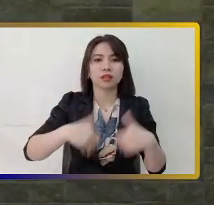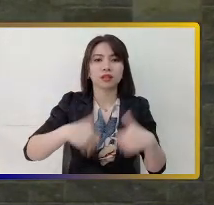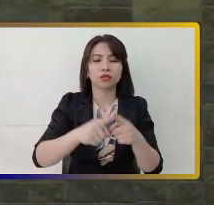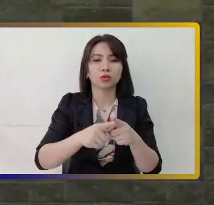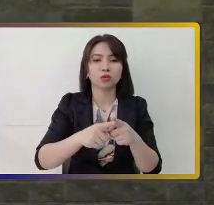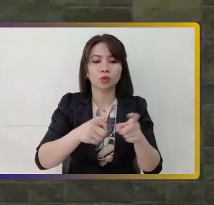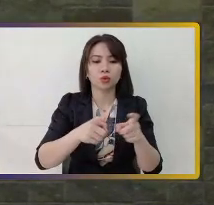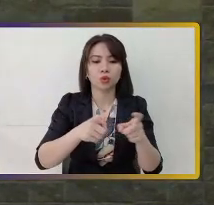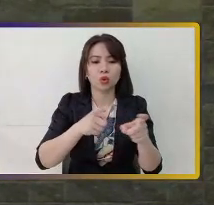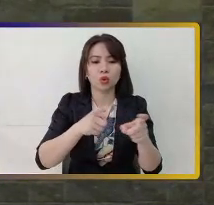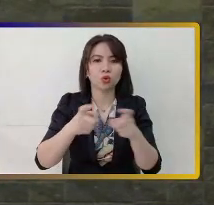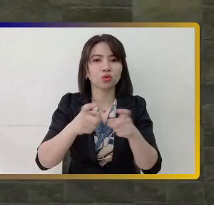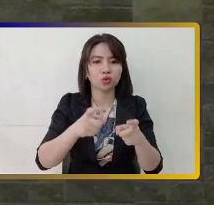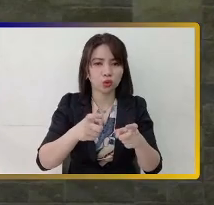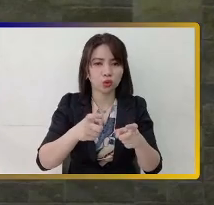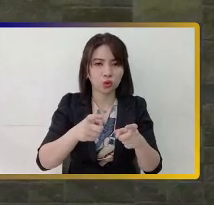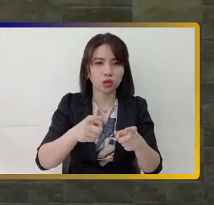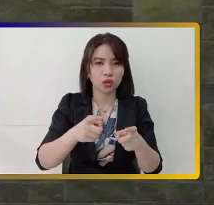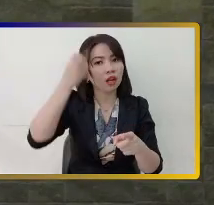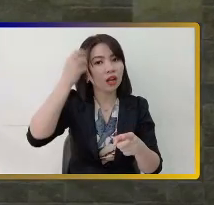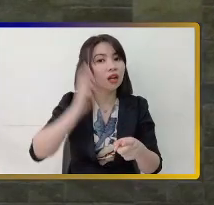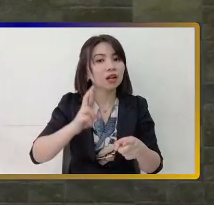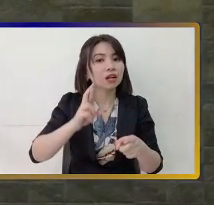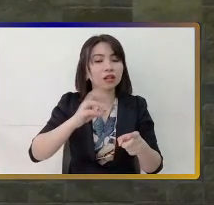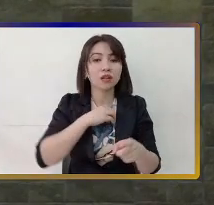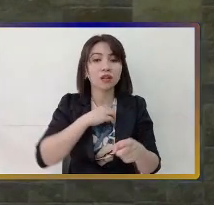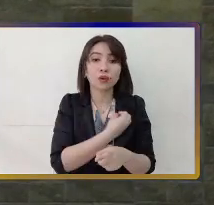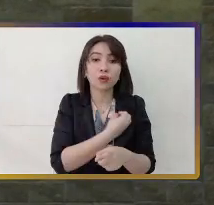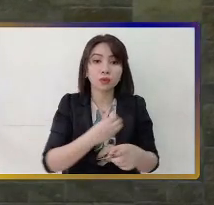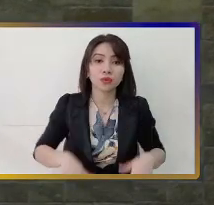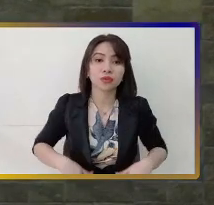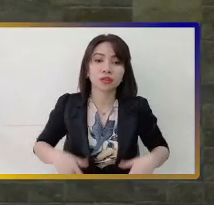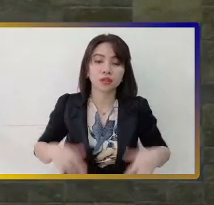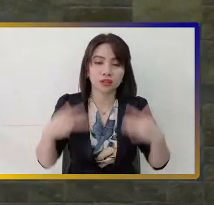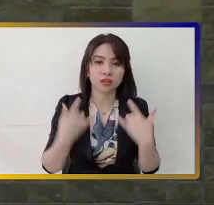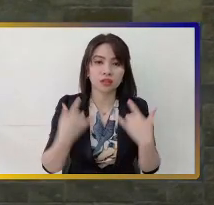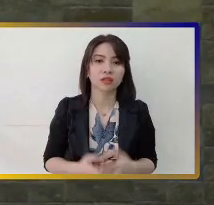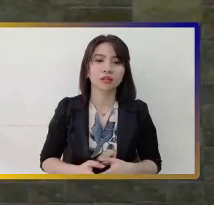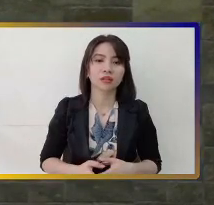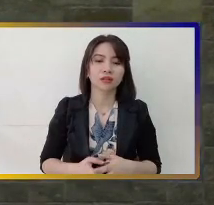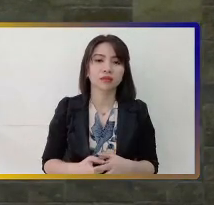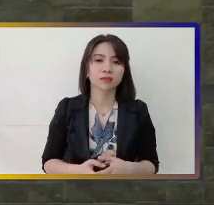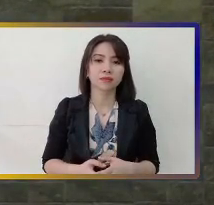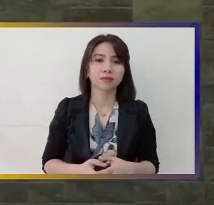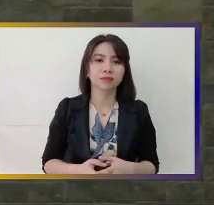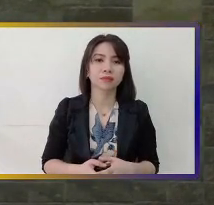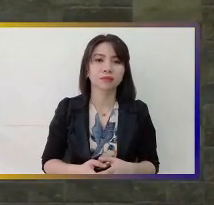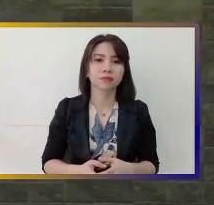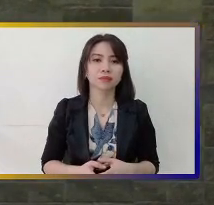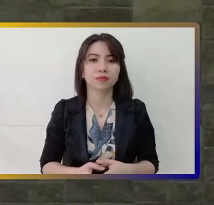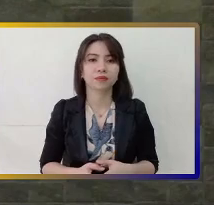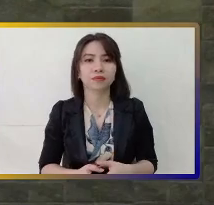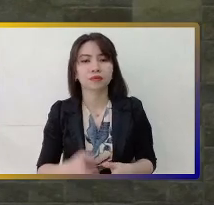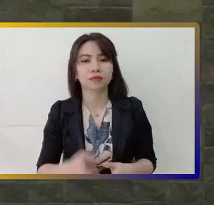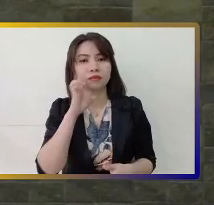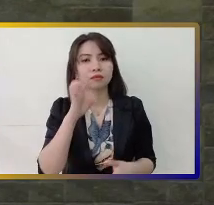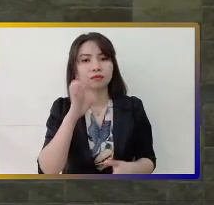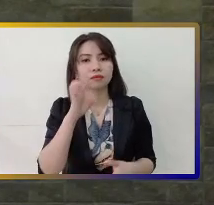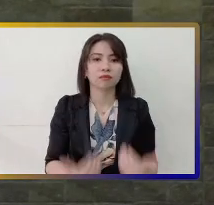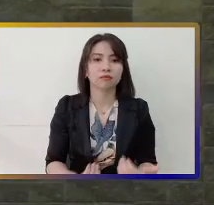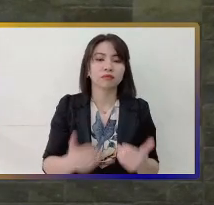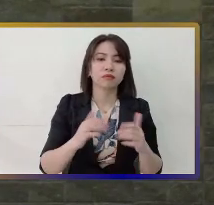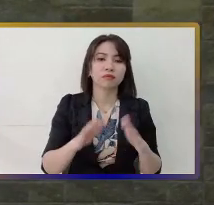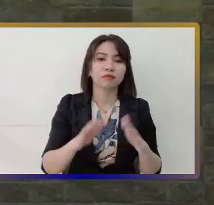Nung na-accommodate niya na po unti-unti, araw-araw, yung spirit na yon, mga kapatid.